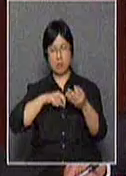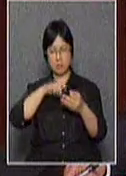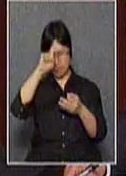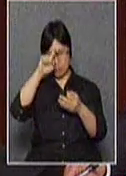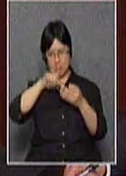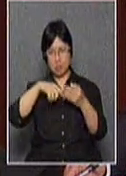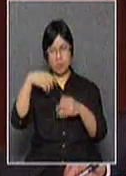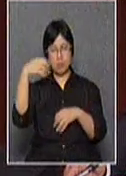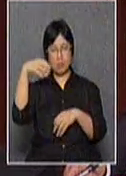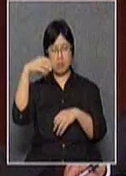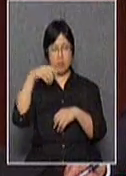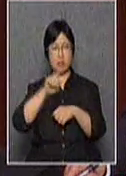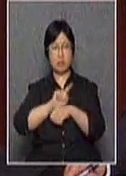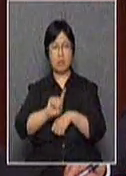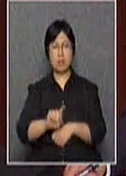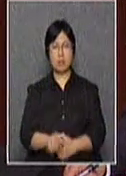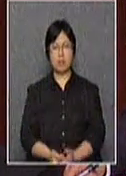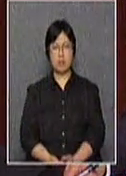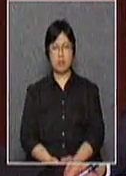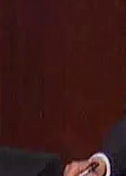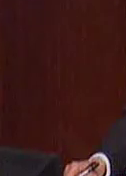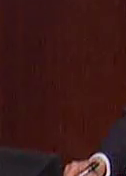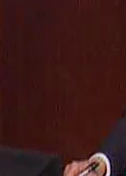名表決，表決鐘響一分鐘。